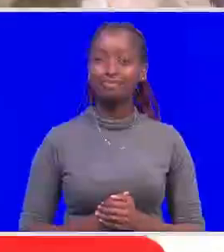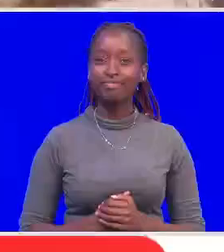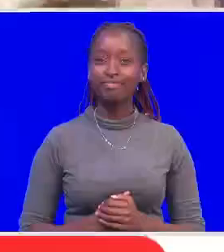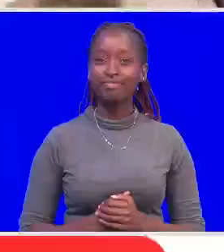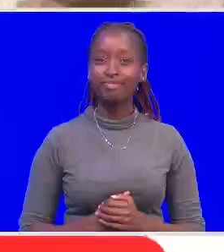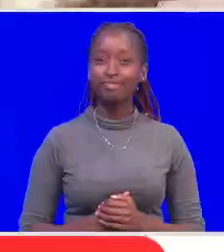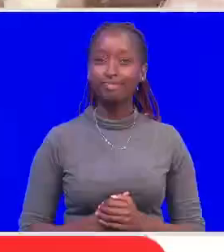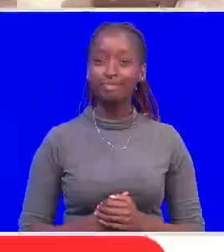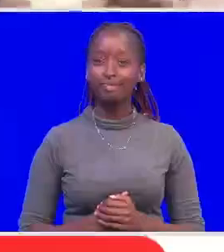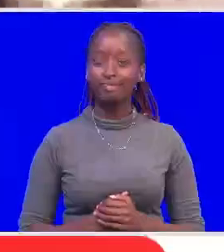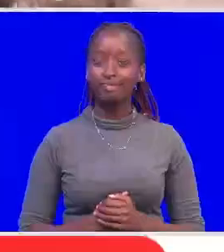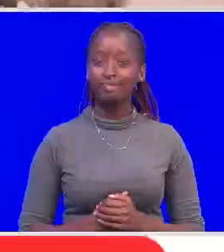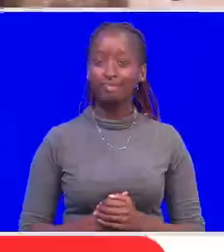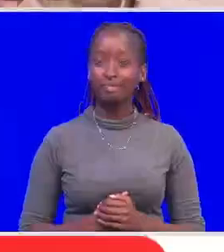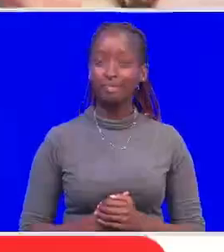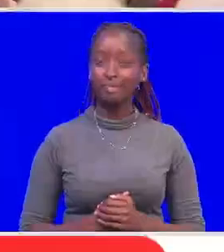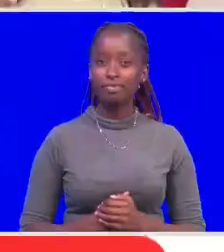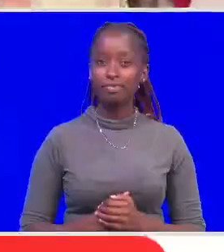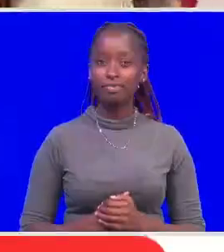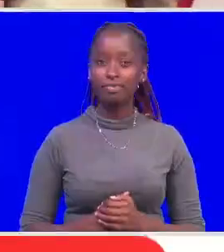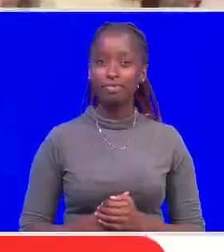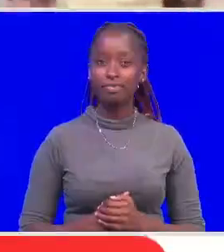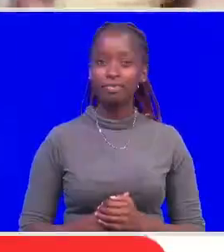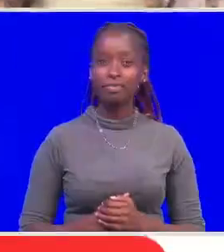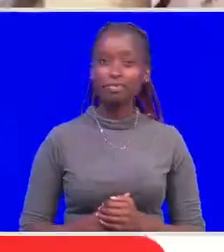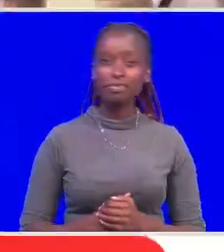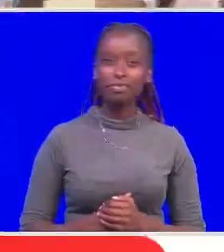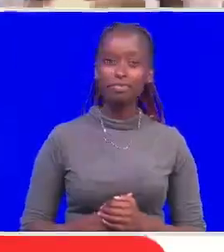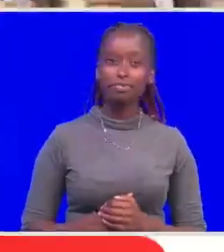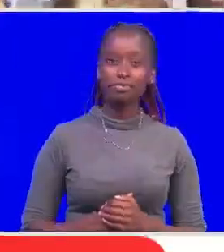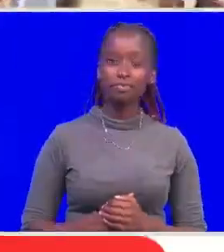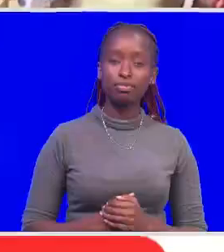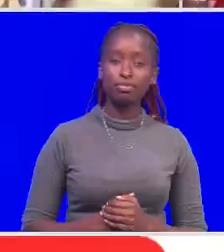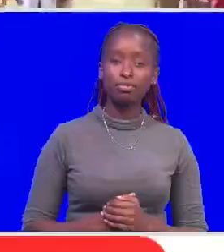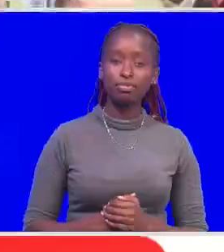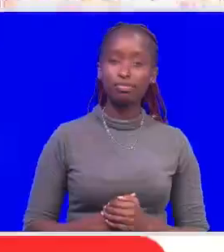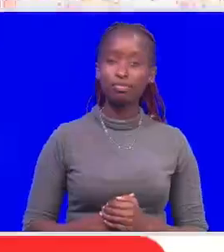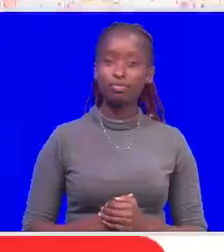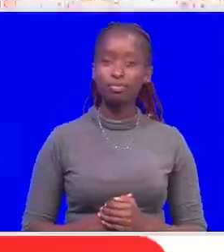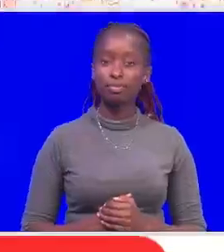Sheila Chelangat, Runinga ya TV 47.